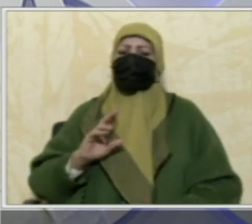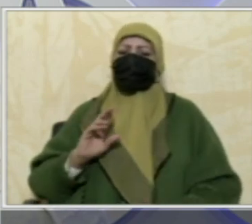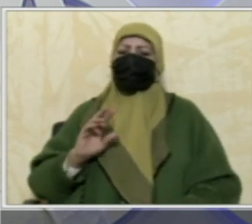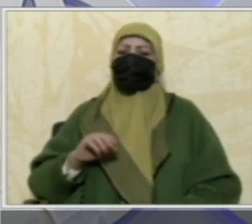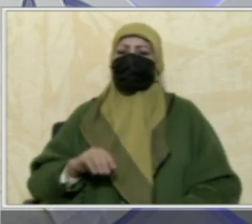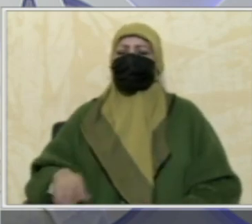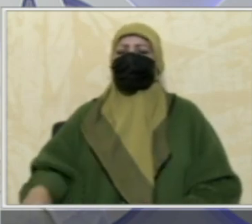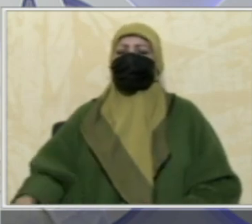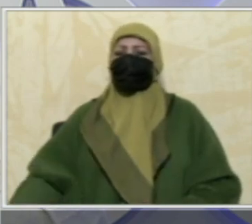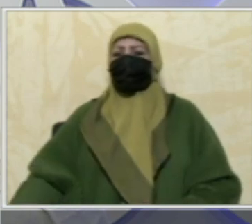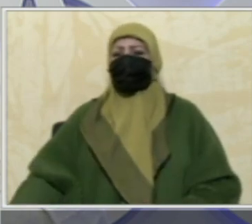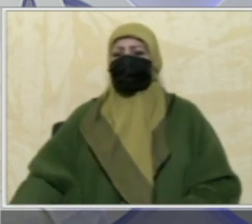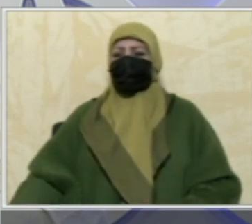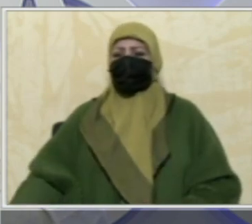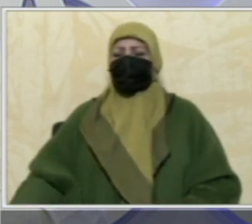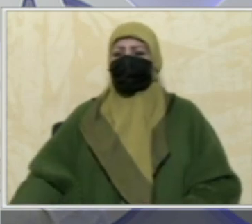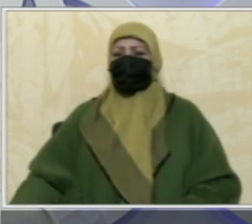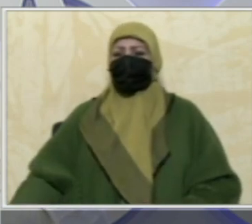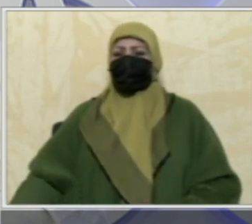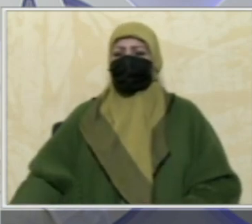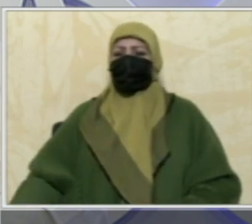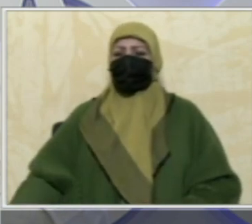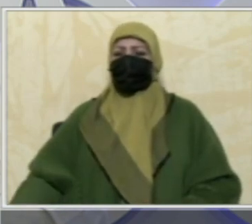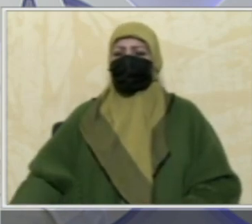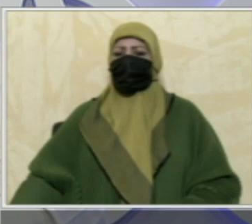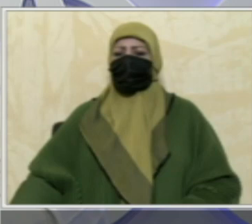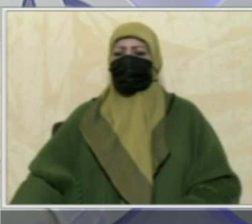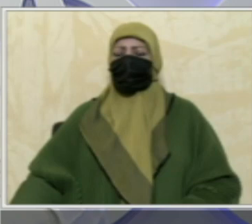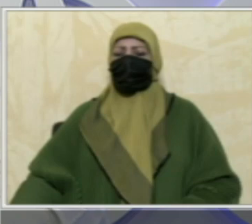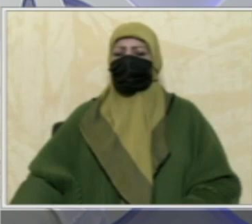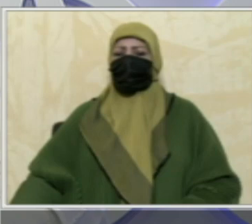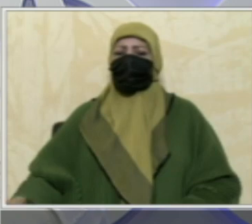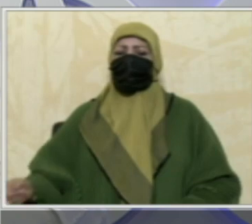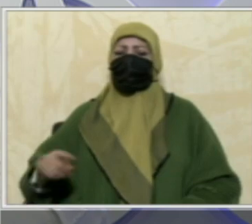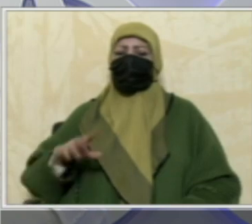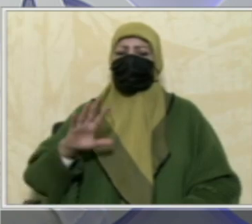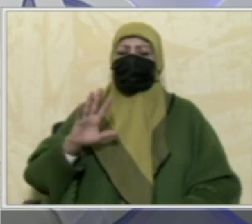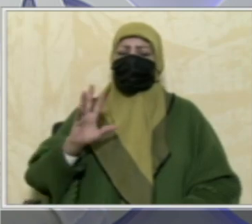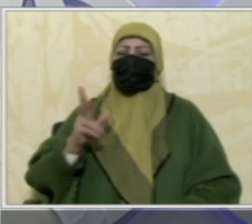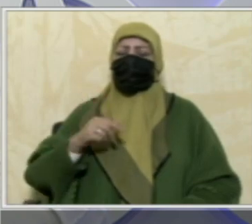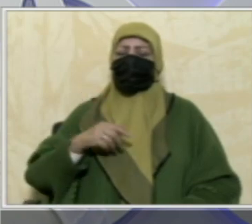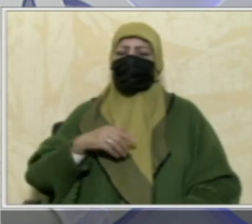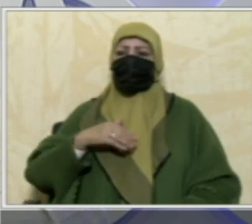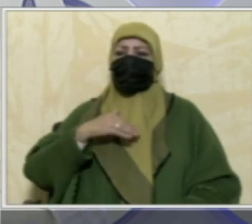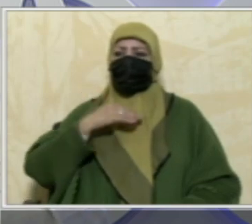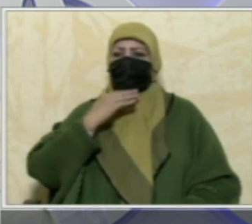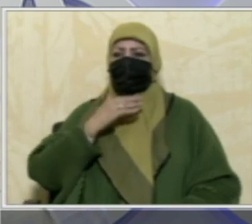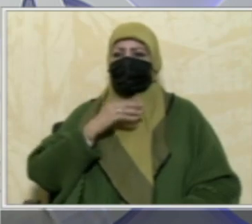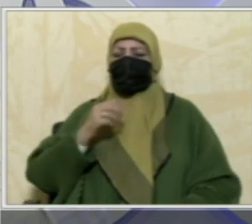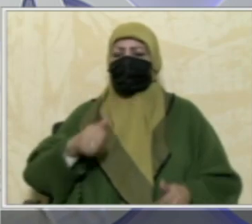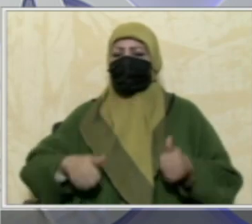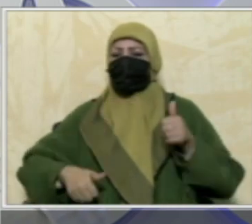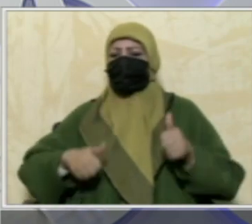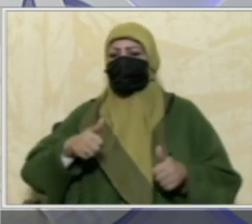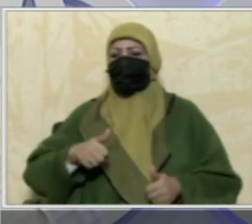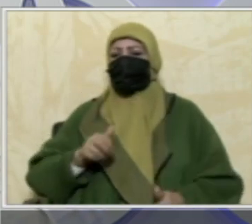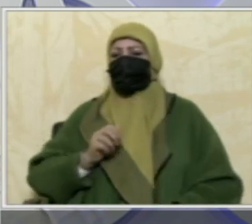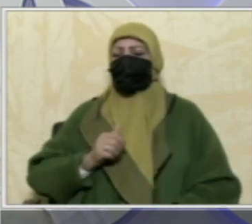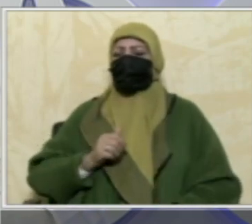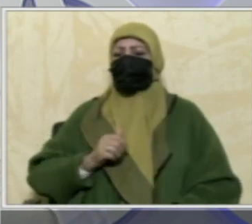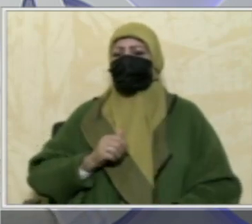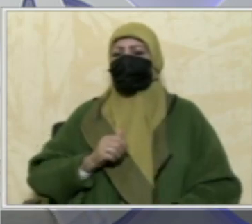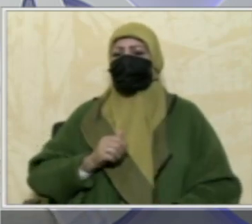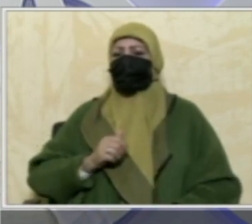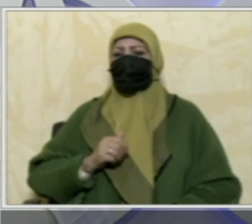قال يعني ايهما افضل او عفوا لا يتكلم عليه